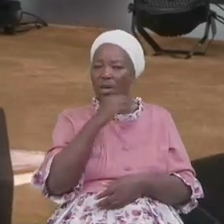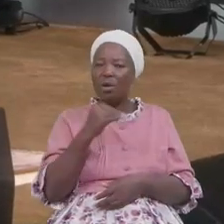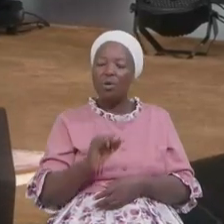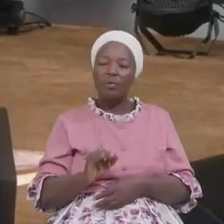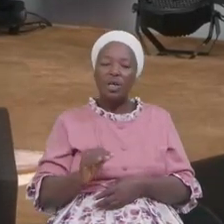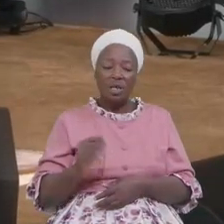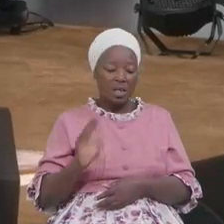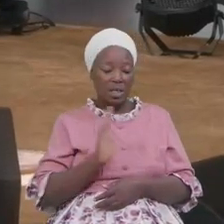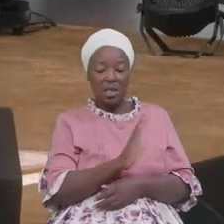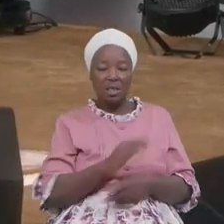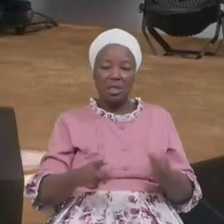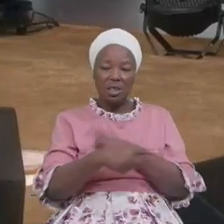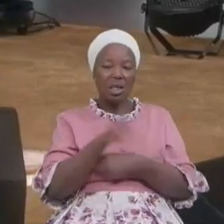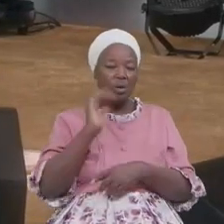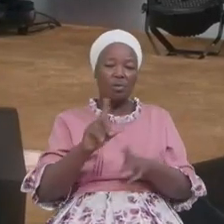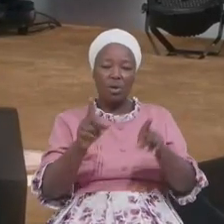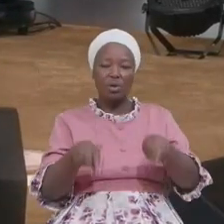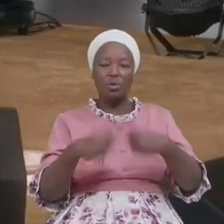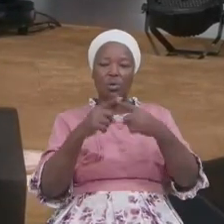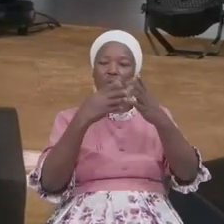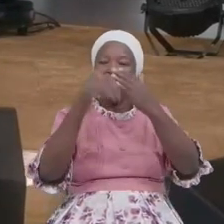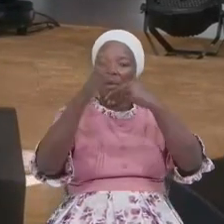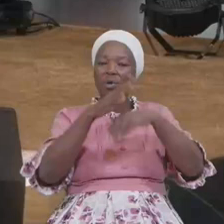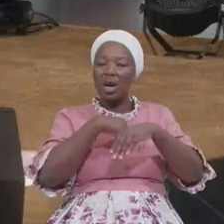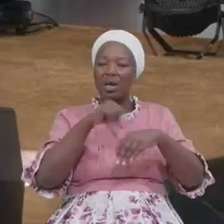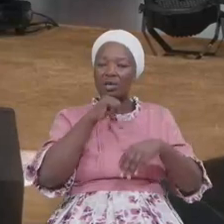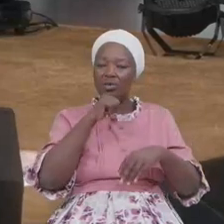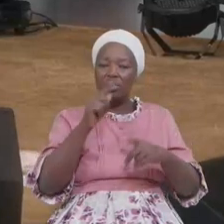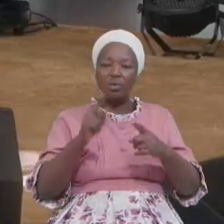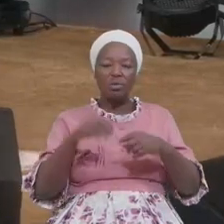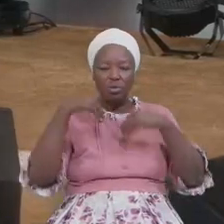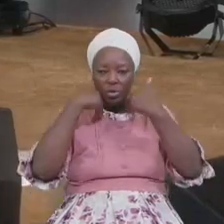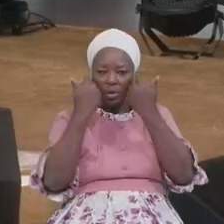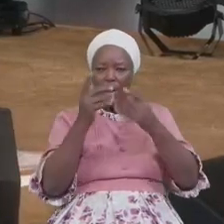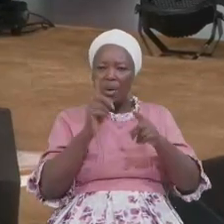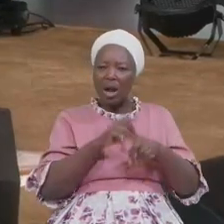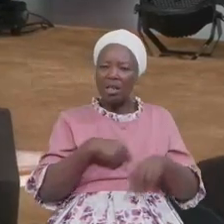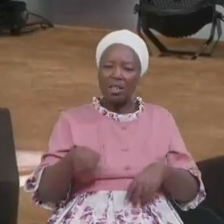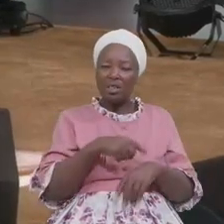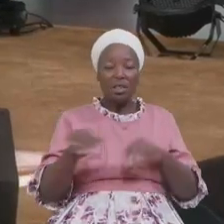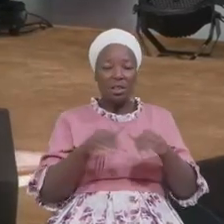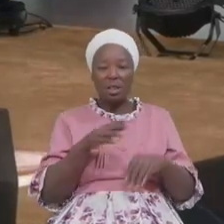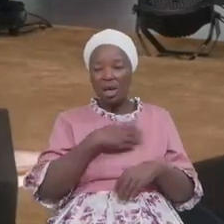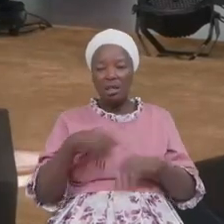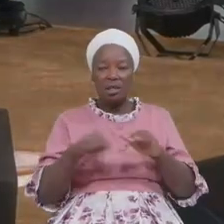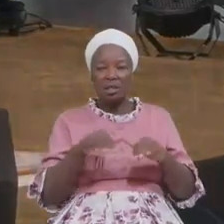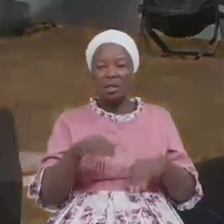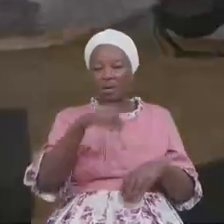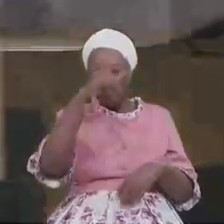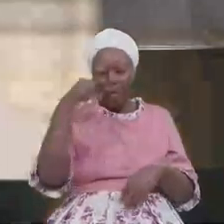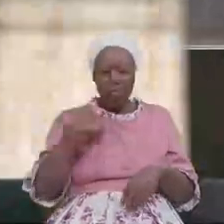parvienne à la gloire et non à la honte. Et il l'a fait Parce qu'on nous dit, en Josué